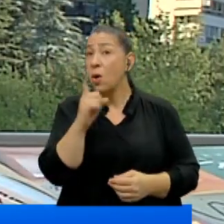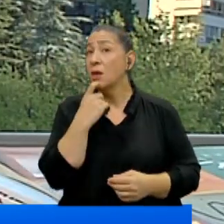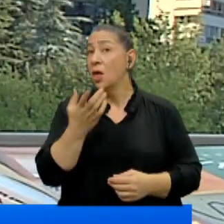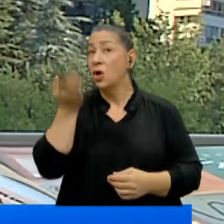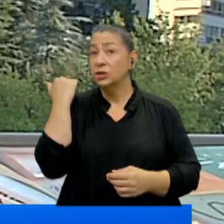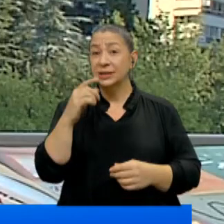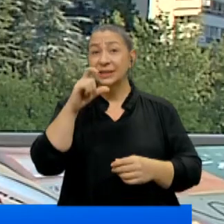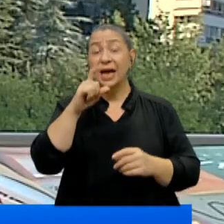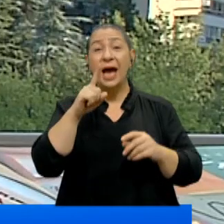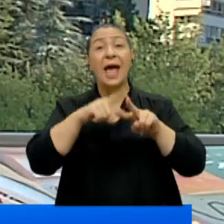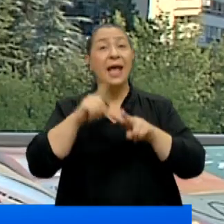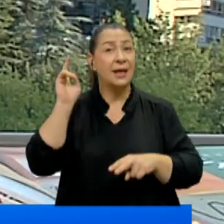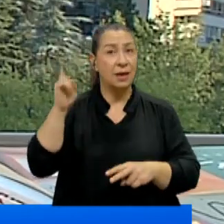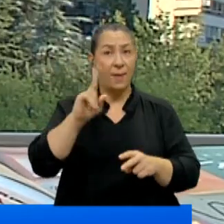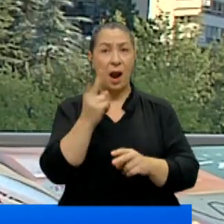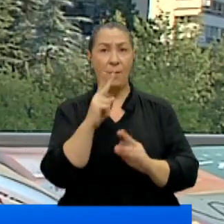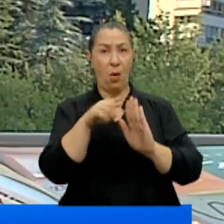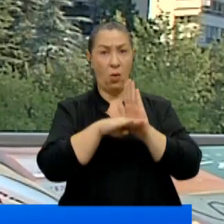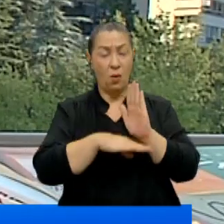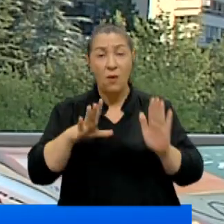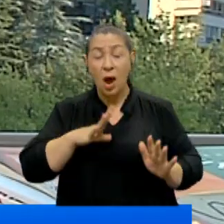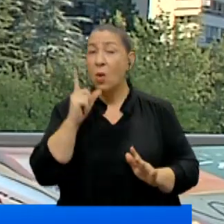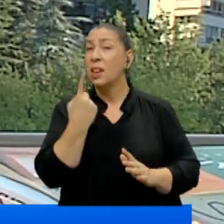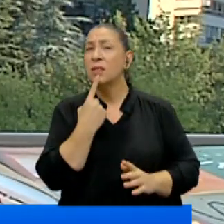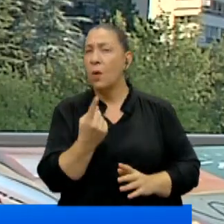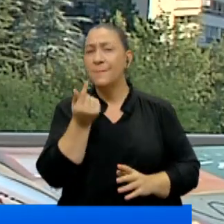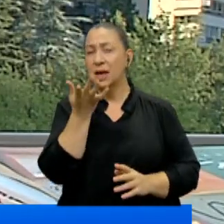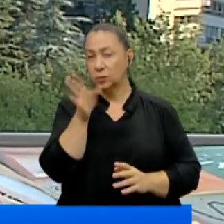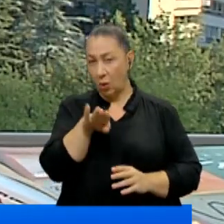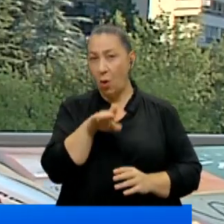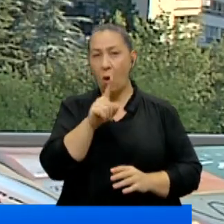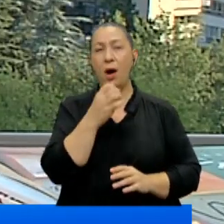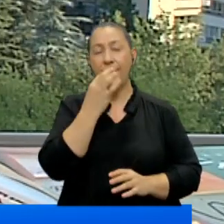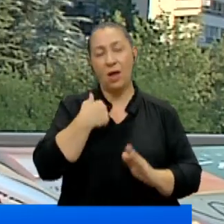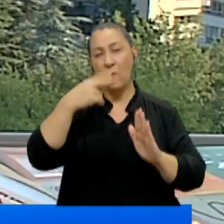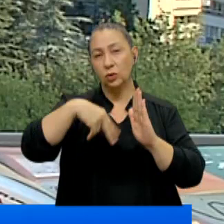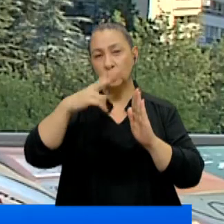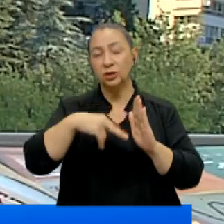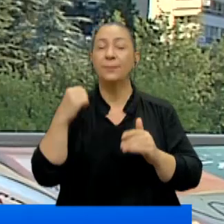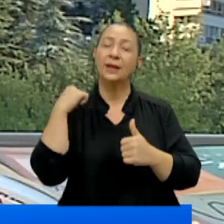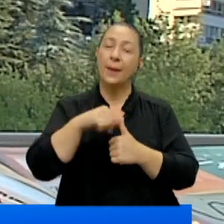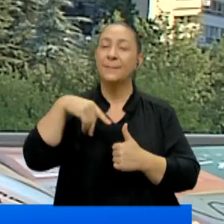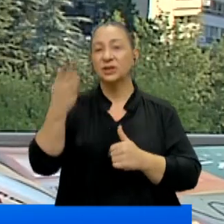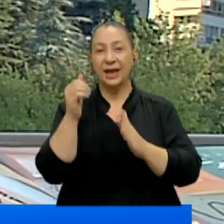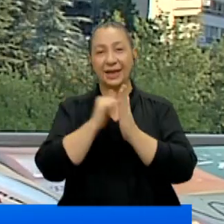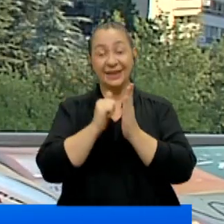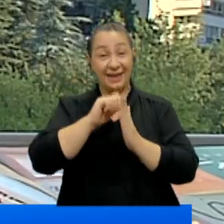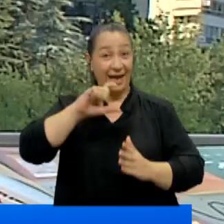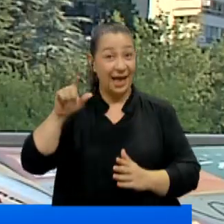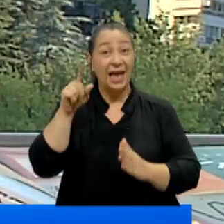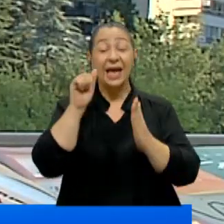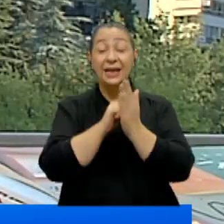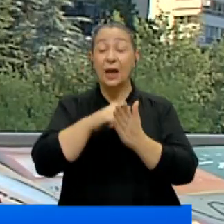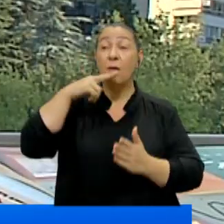öncesinde CIA'nin bir raporu var. Acaba o rapor ne söylüyor? Birazdan o haberi de okuyacağız yine bir başka gazeteden. Şimdi